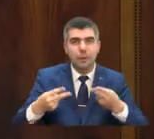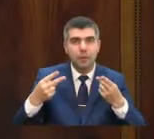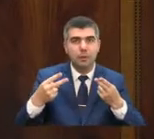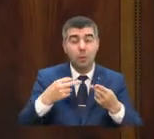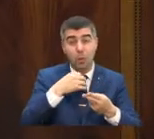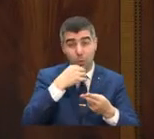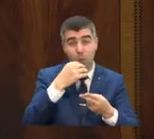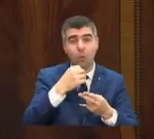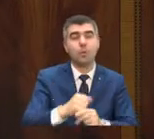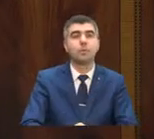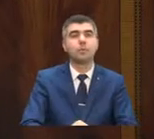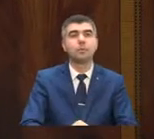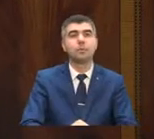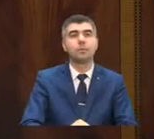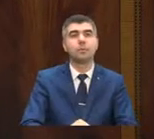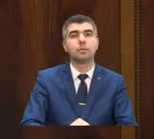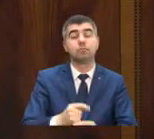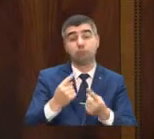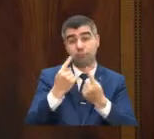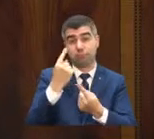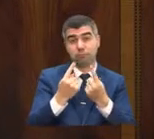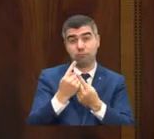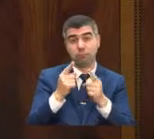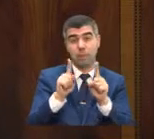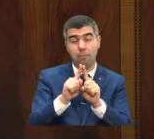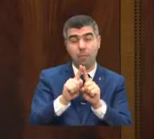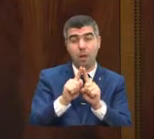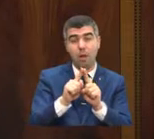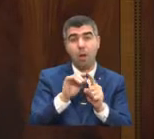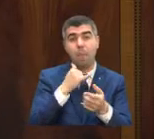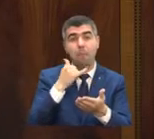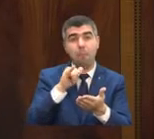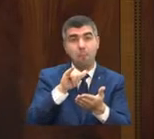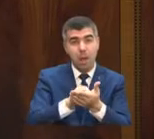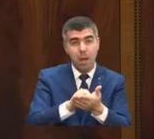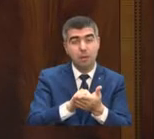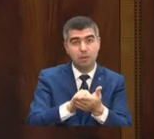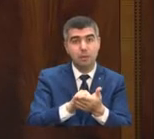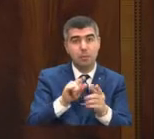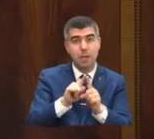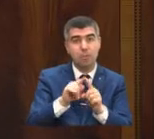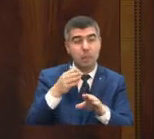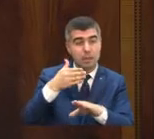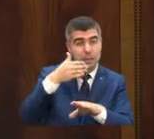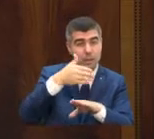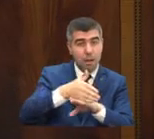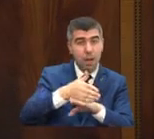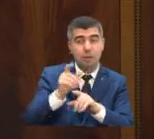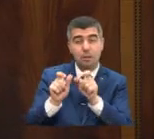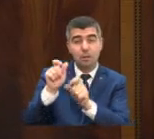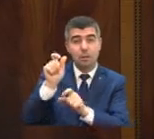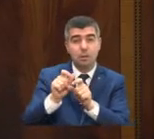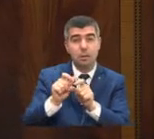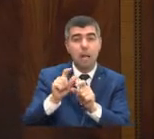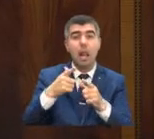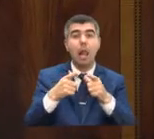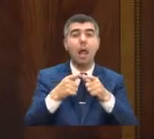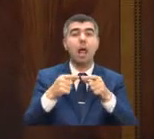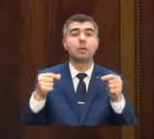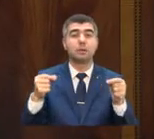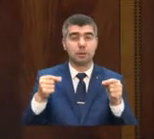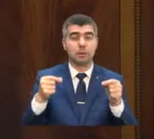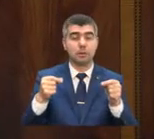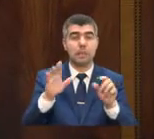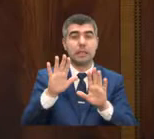الإشارة إلى أن هذه الجريمة النكراء تم اقترافها ليلة الأحد 16 دجنبر بما كان يعرف